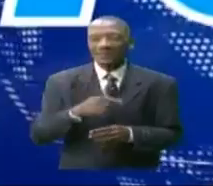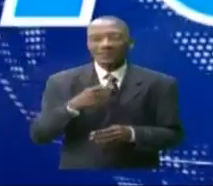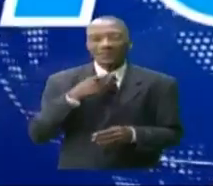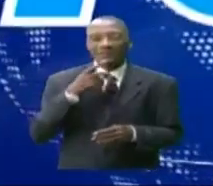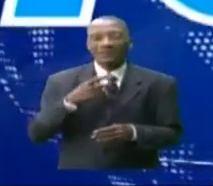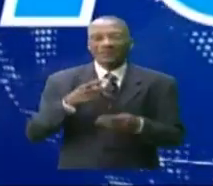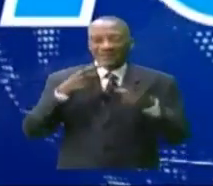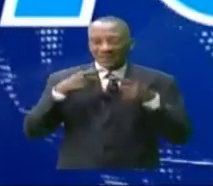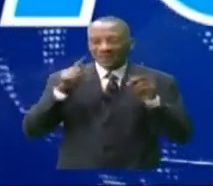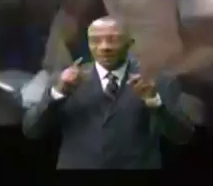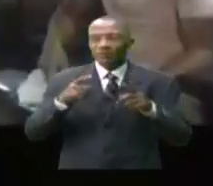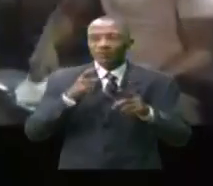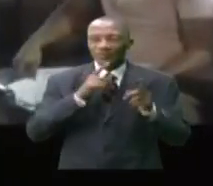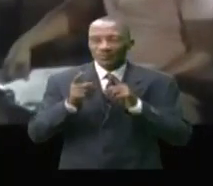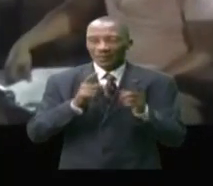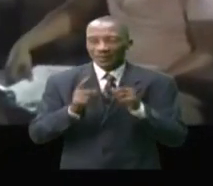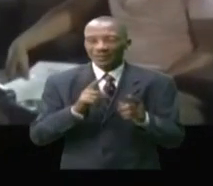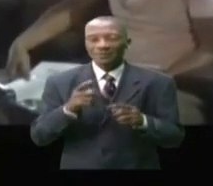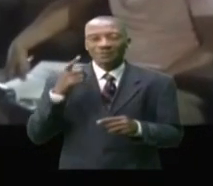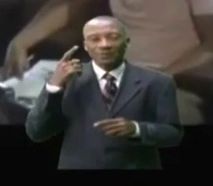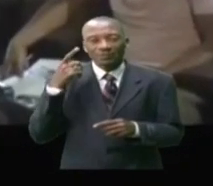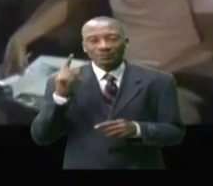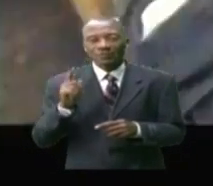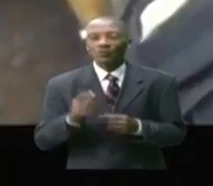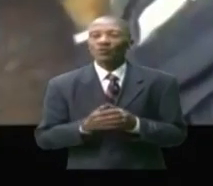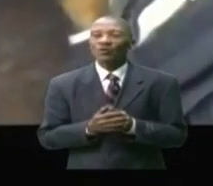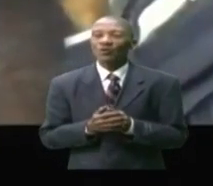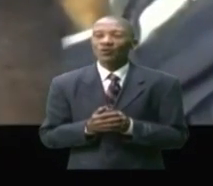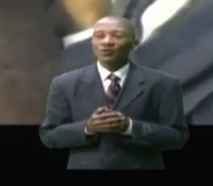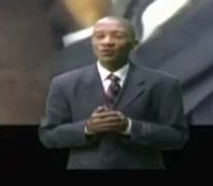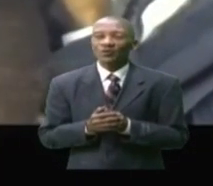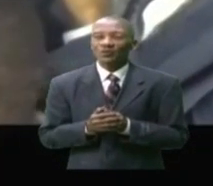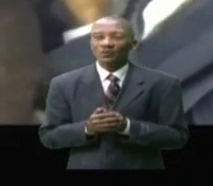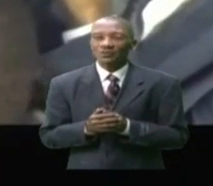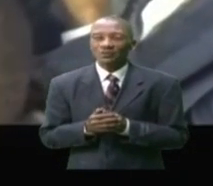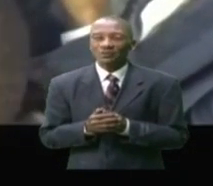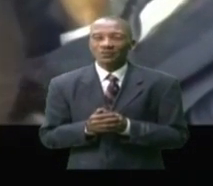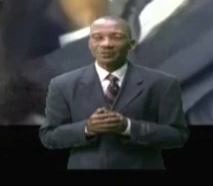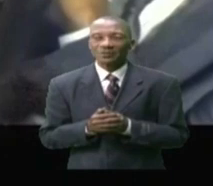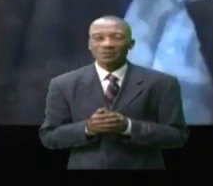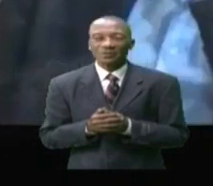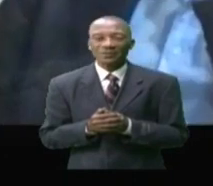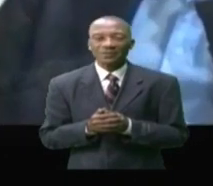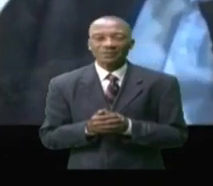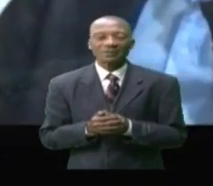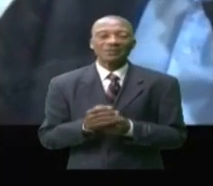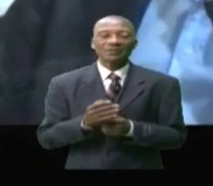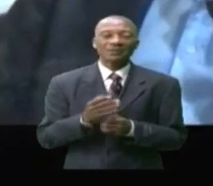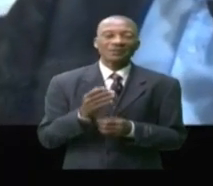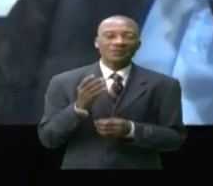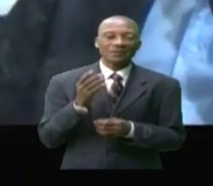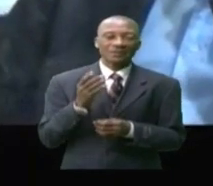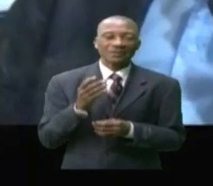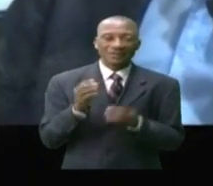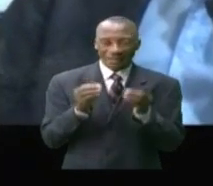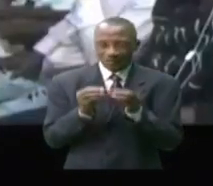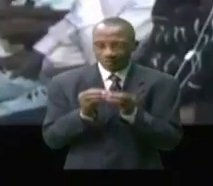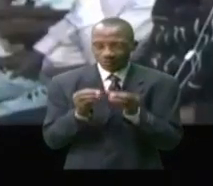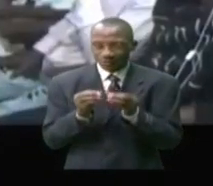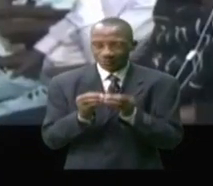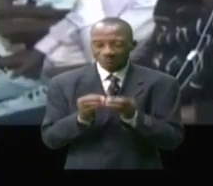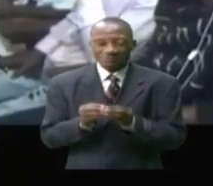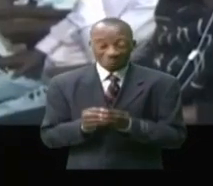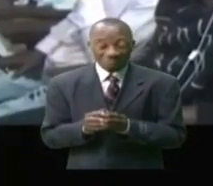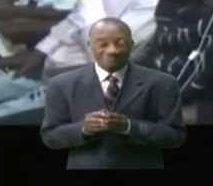RDC. Retour en image. Du territoire en quête d'État à un État maître du territoire. Tel a été l'objet principal